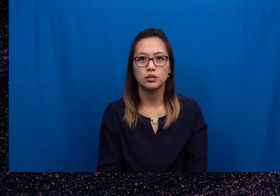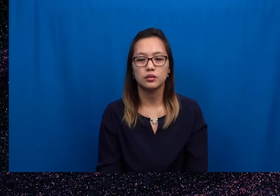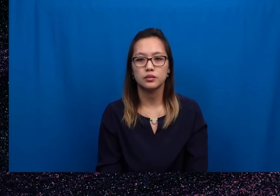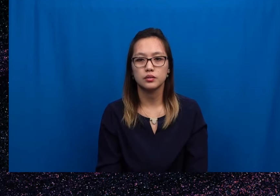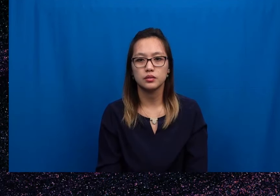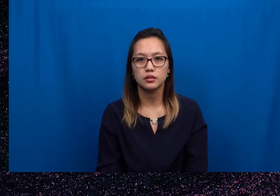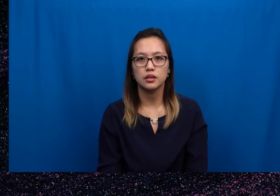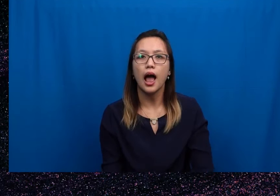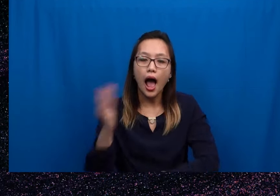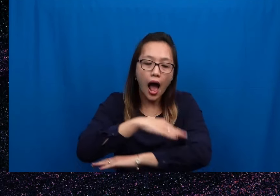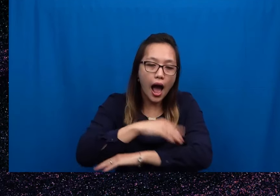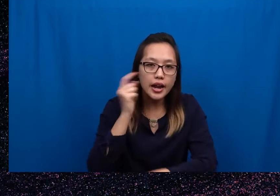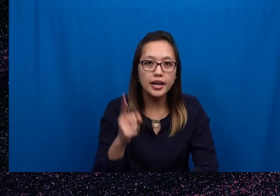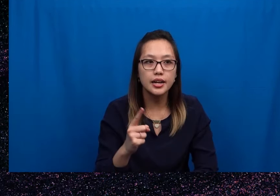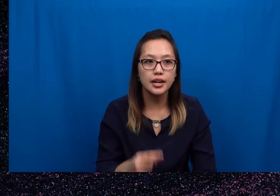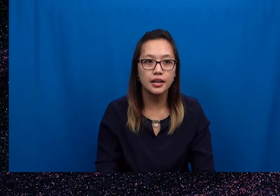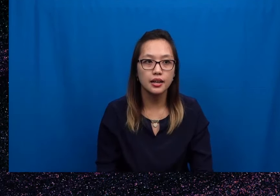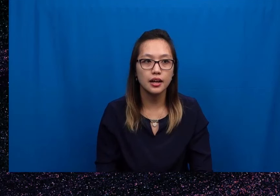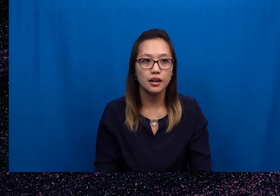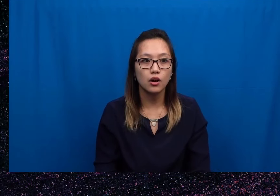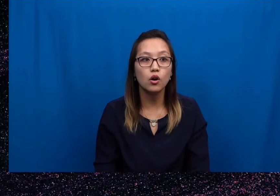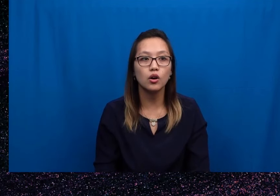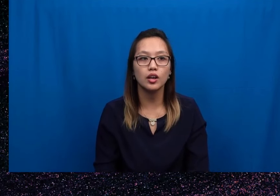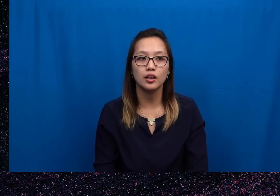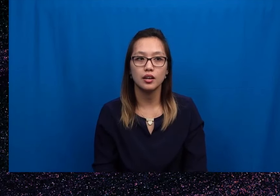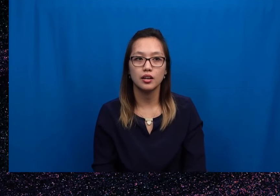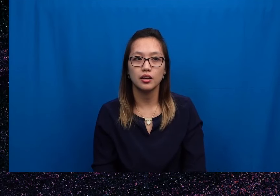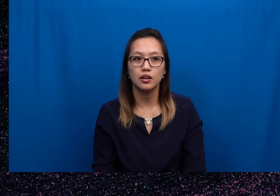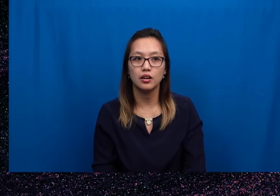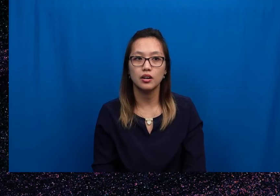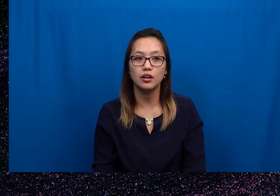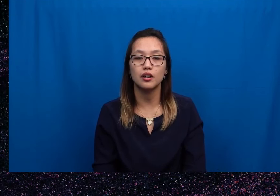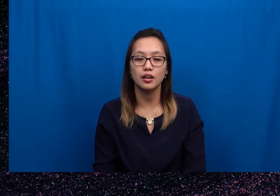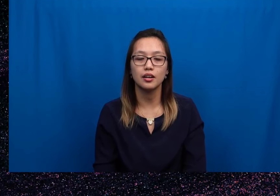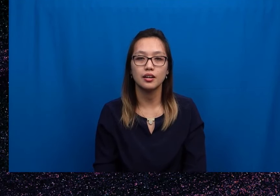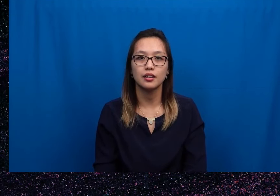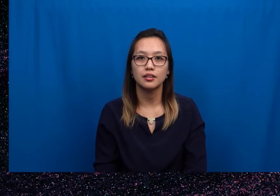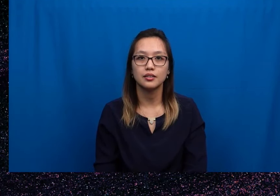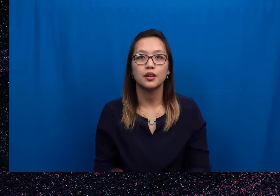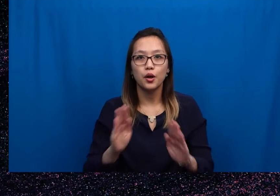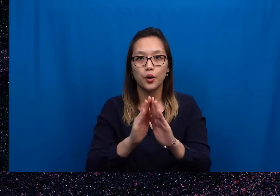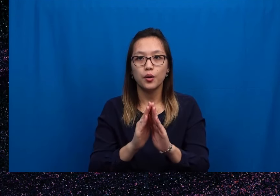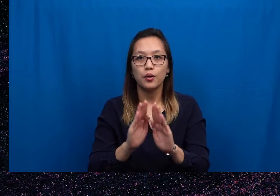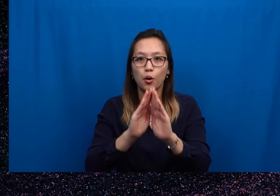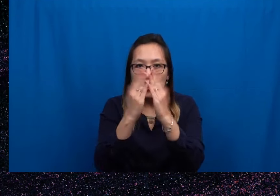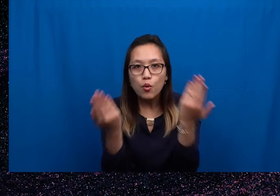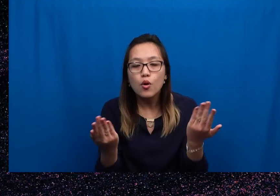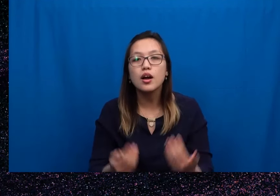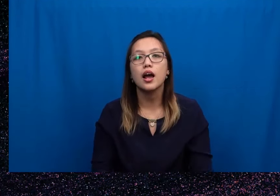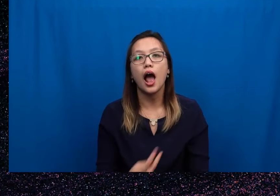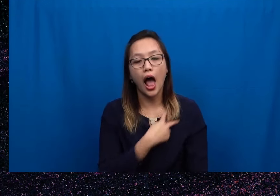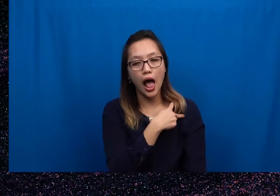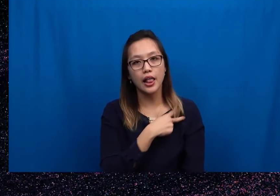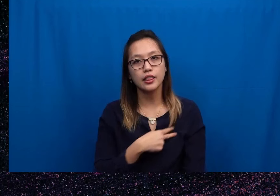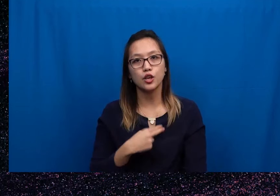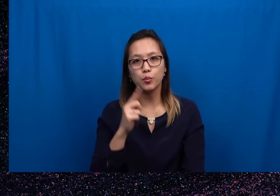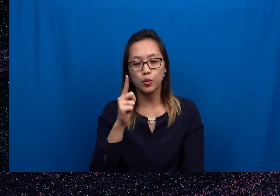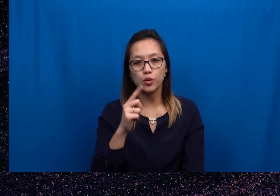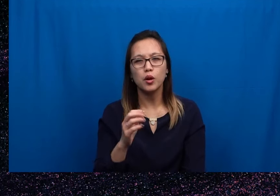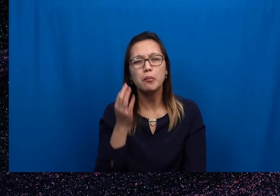Maka hari ini, buka hatimu, buka hatimu. Minta ampun terlebih